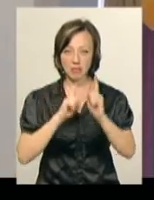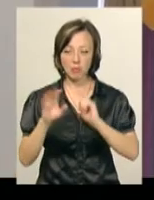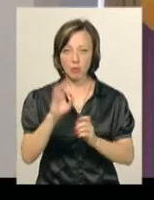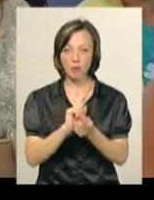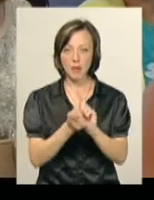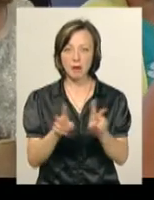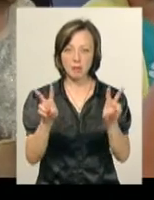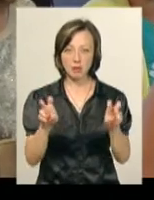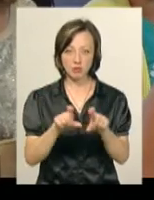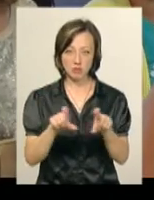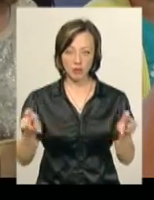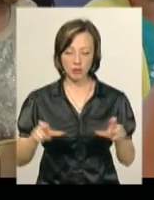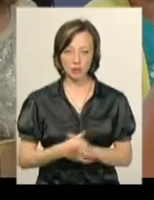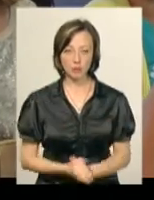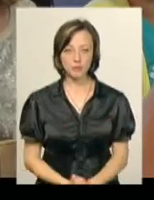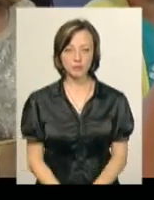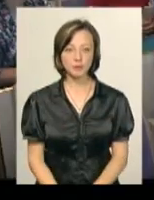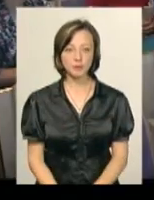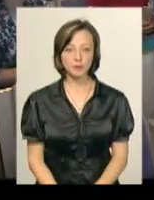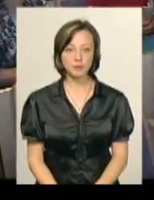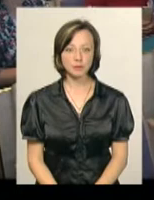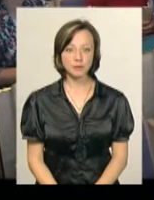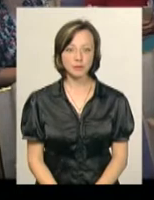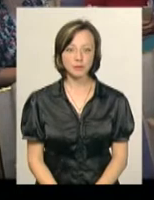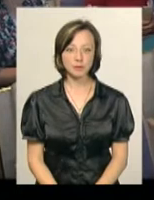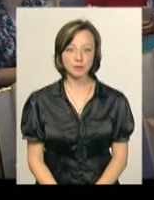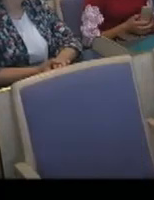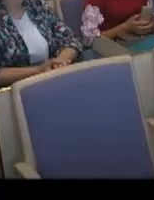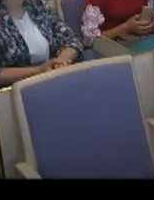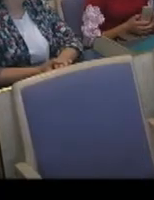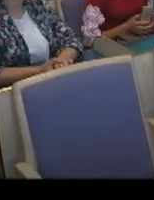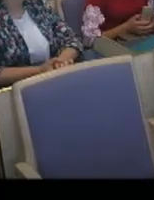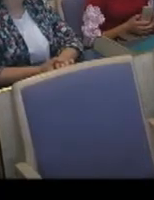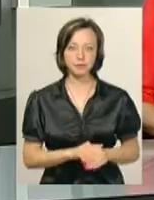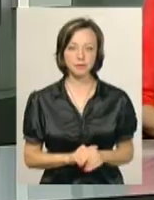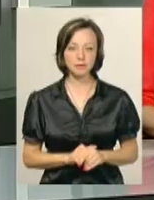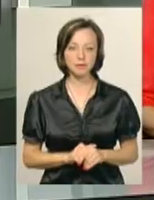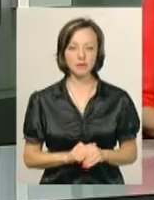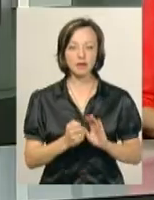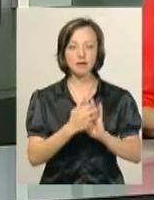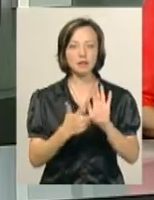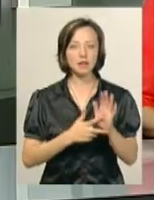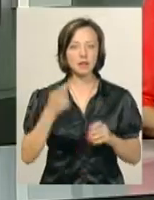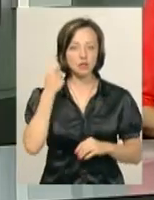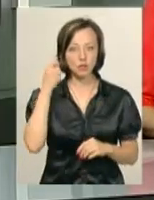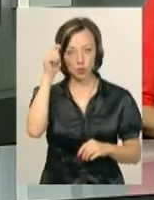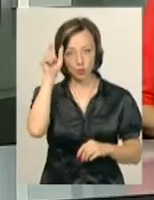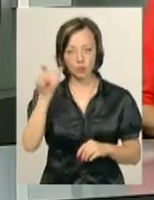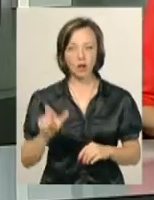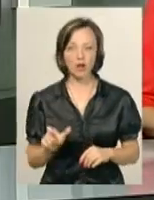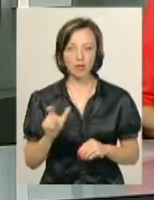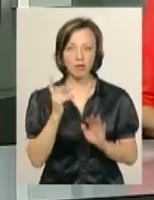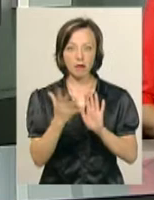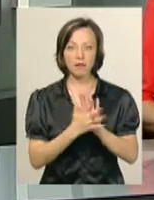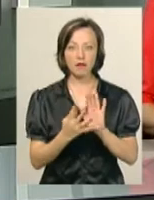перейменування навчального закладу. Надія Драганчук, Олександр Горішевський, Віктор Кривий, новини Поділяцентр. 18-річного юнака, який